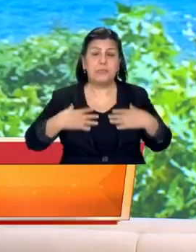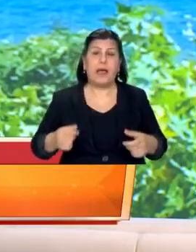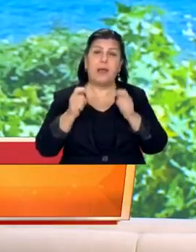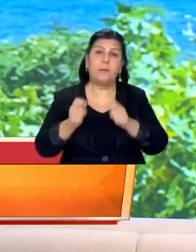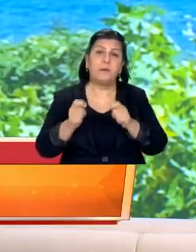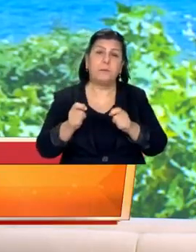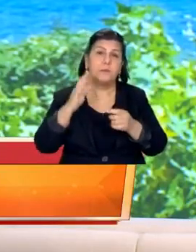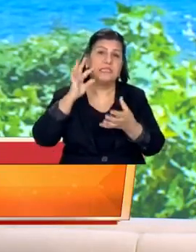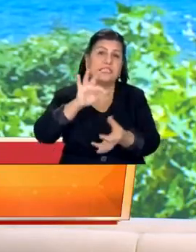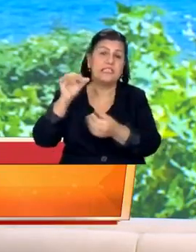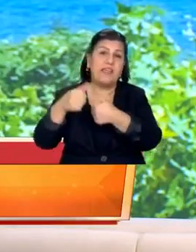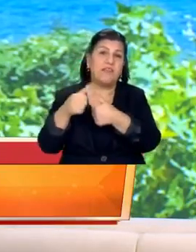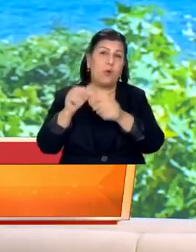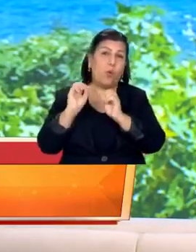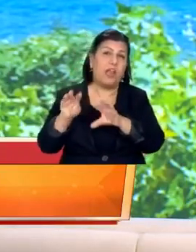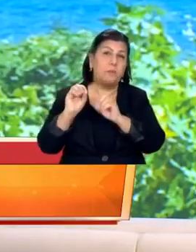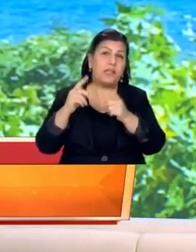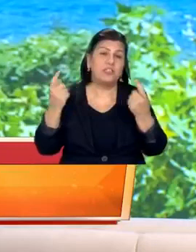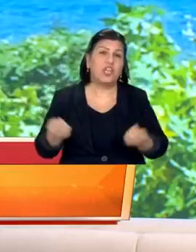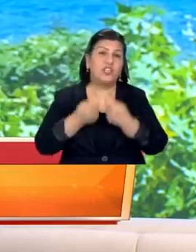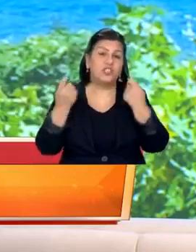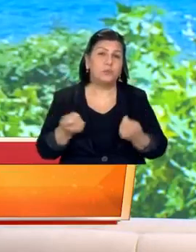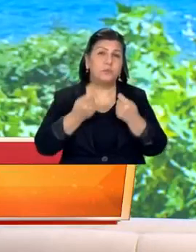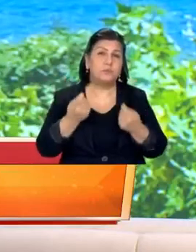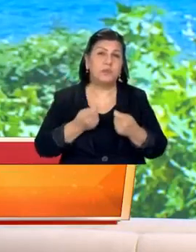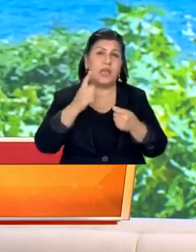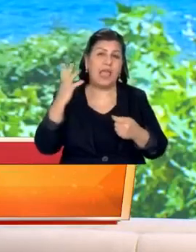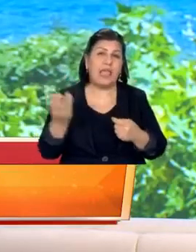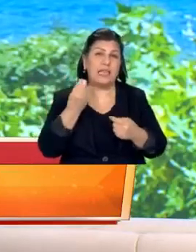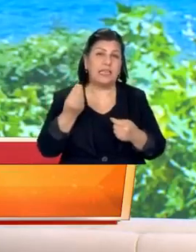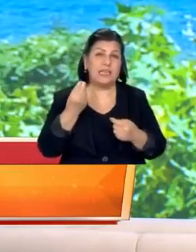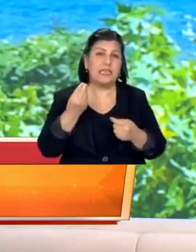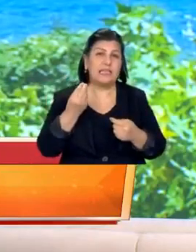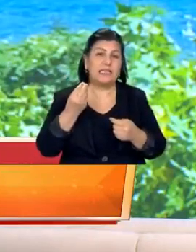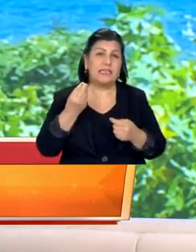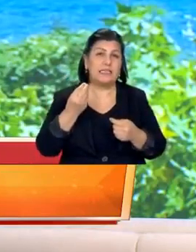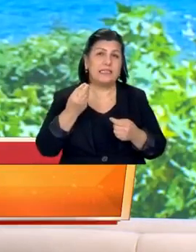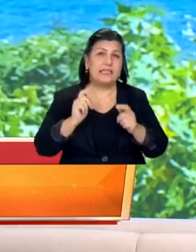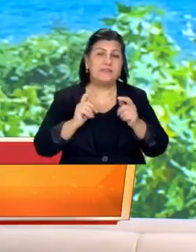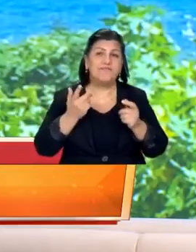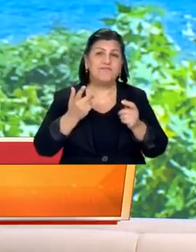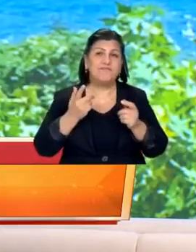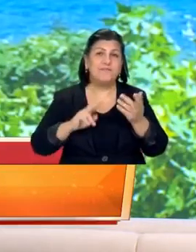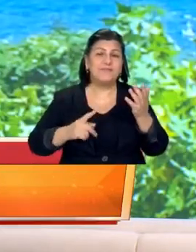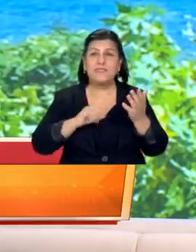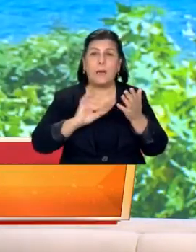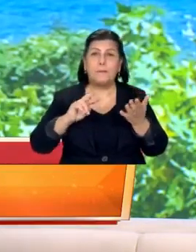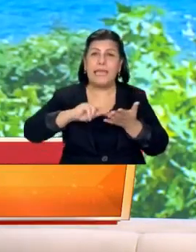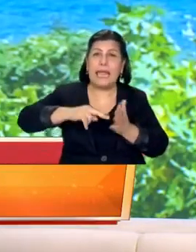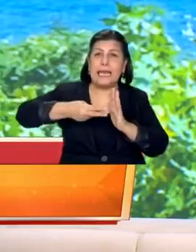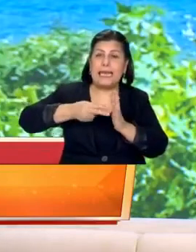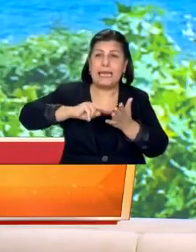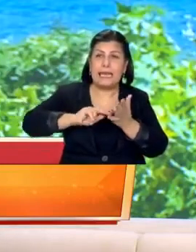kişilere öğretmeye çalıştığımız en önemli tekniklerden bir tanesi dinleyici konuşmacı meselesi nasıl